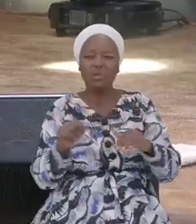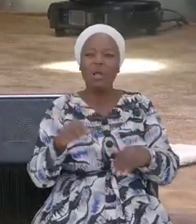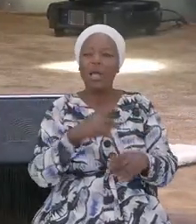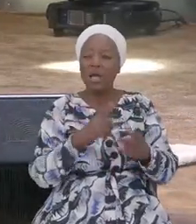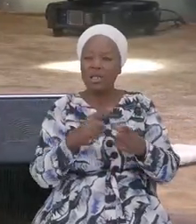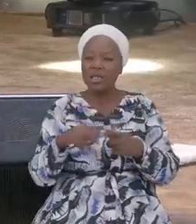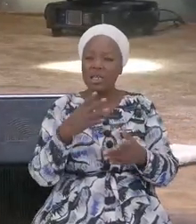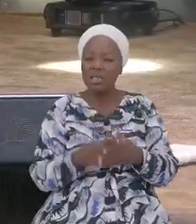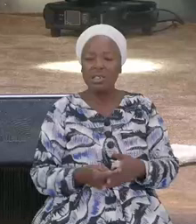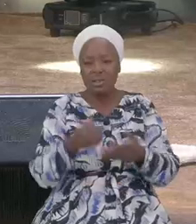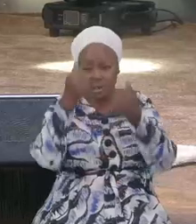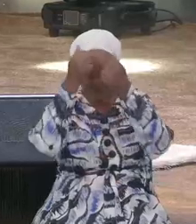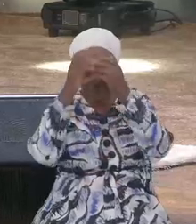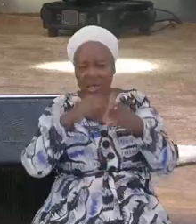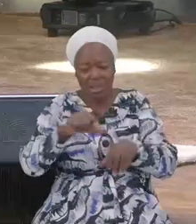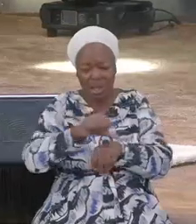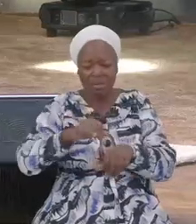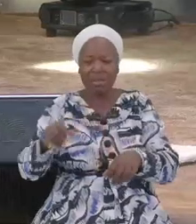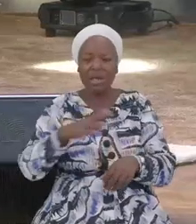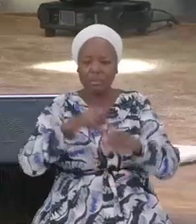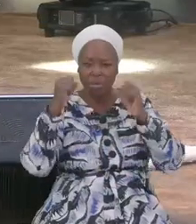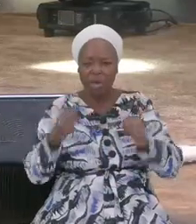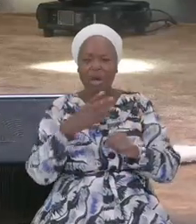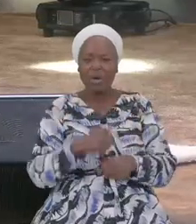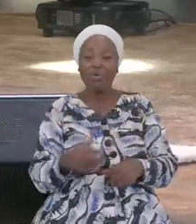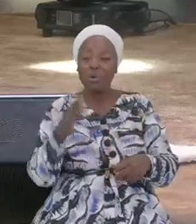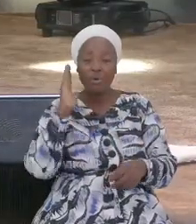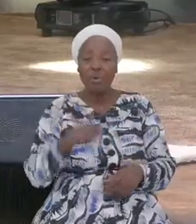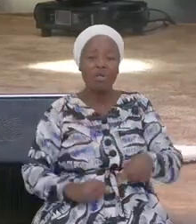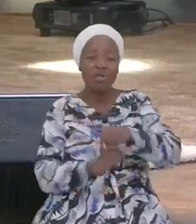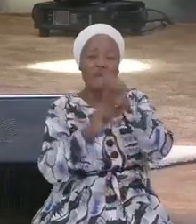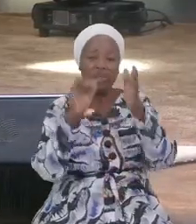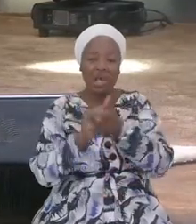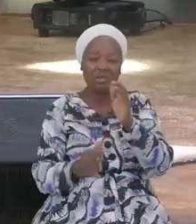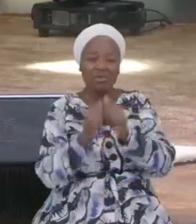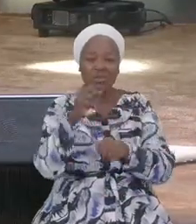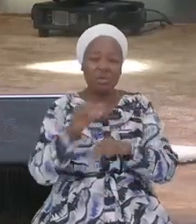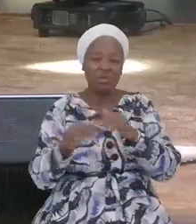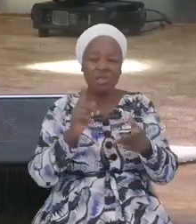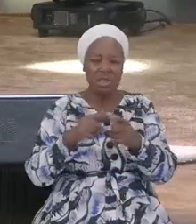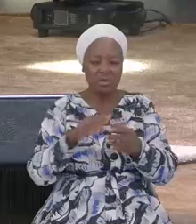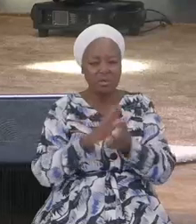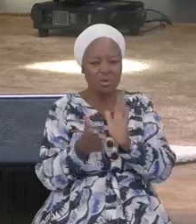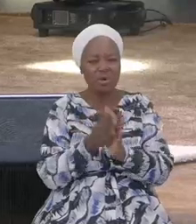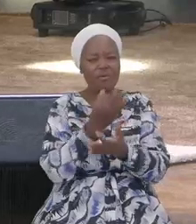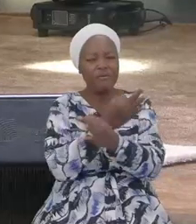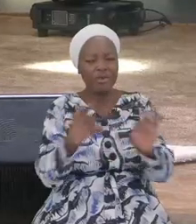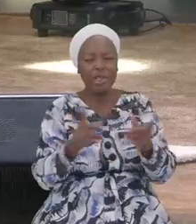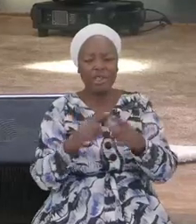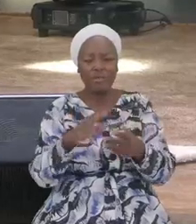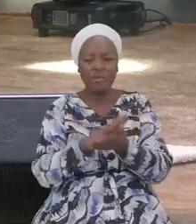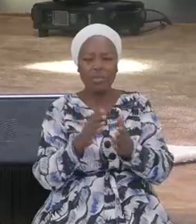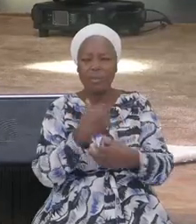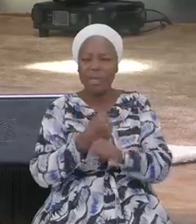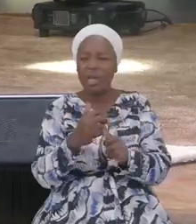soutenir, supporter. L'onction va supporter ce que vous faites. Vous devenez libre. Vous rendez les autres libres. Et